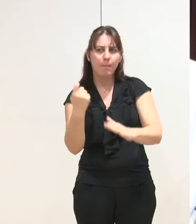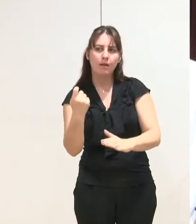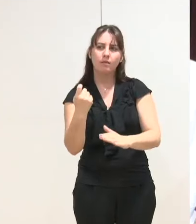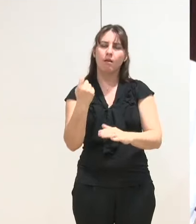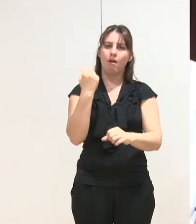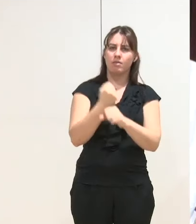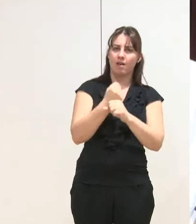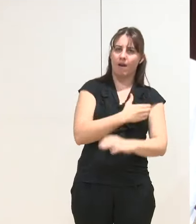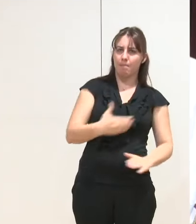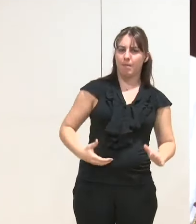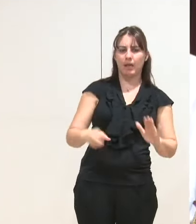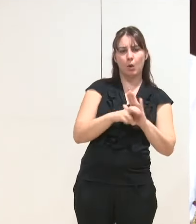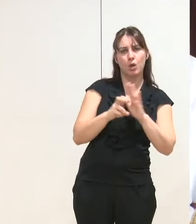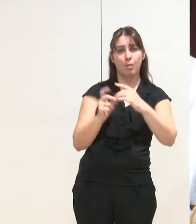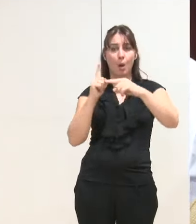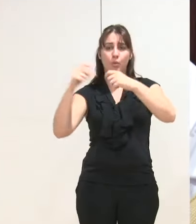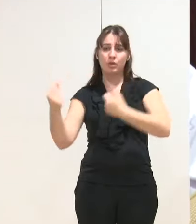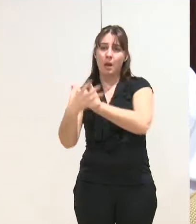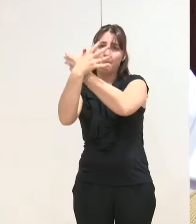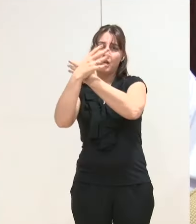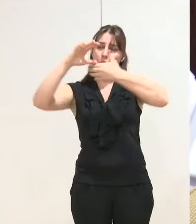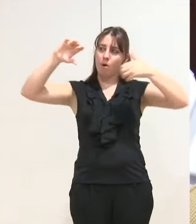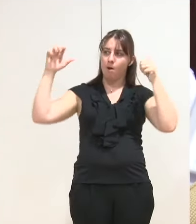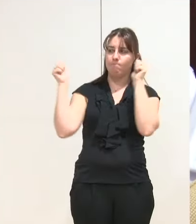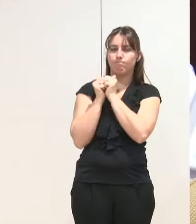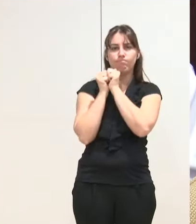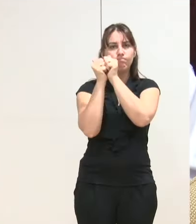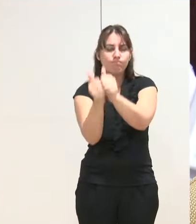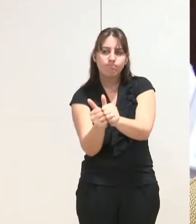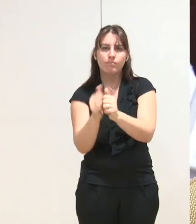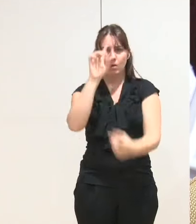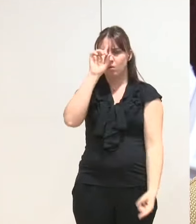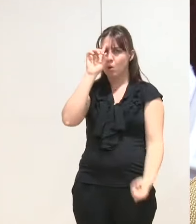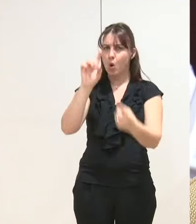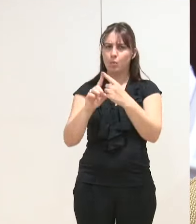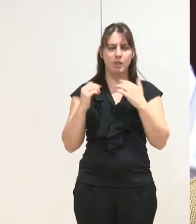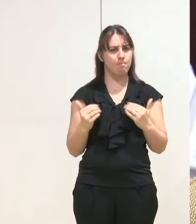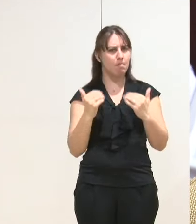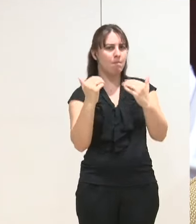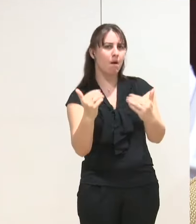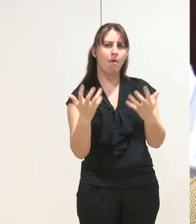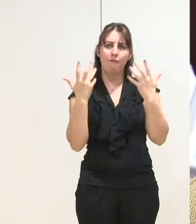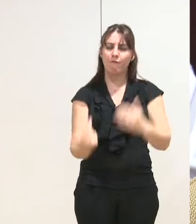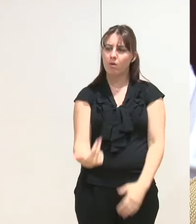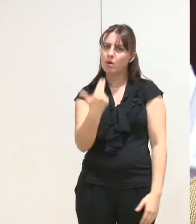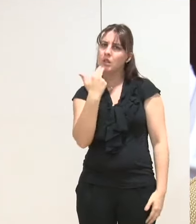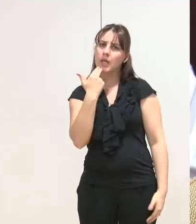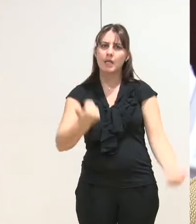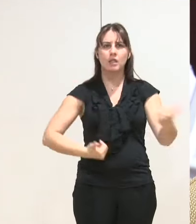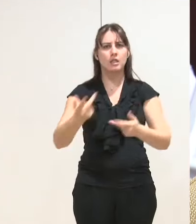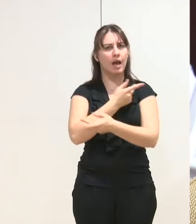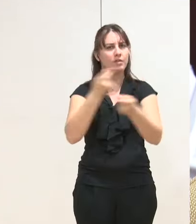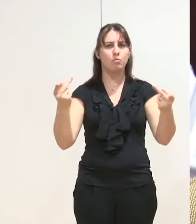Ville de Grenoble et la métropole se fait toujours avec une recherche d'assurance de la qualité du service